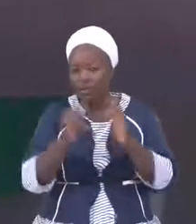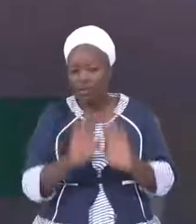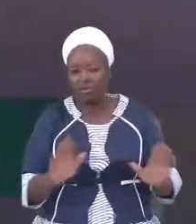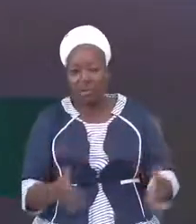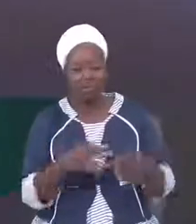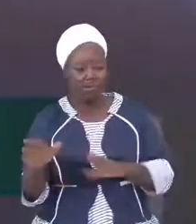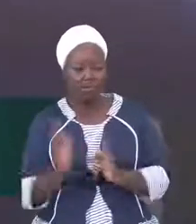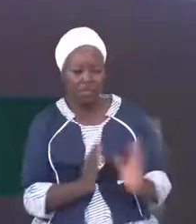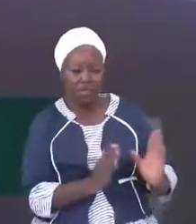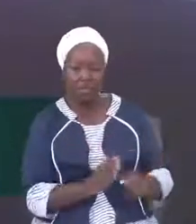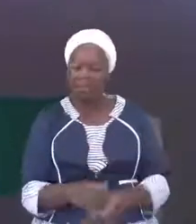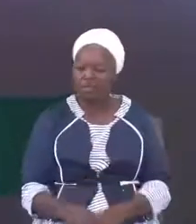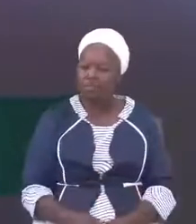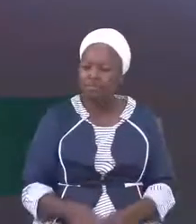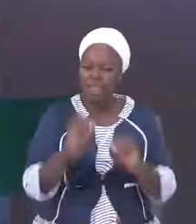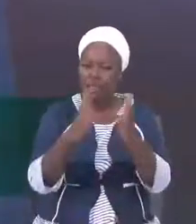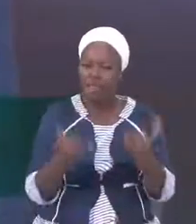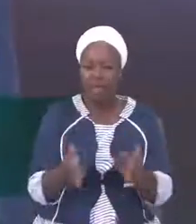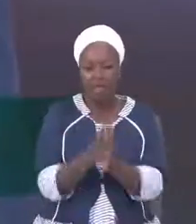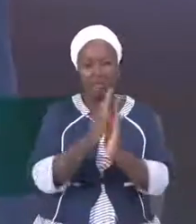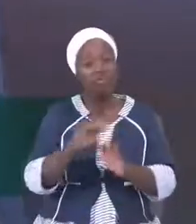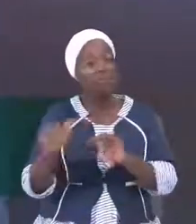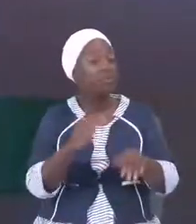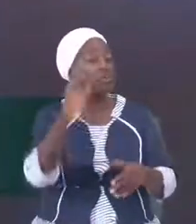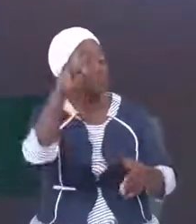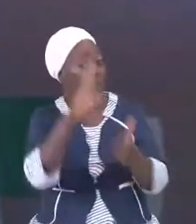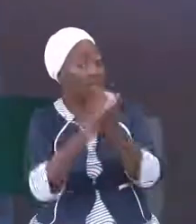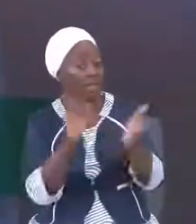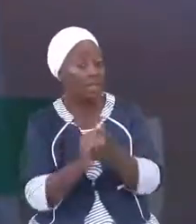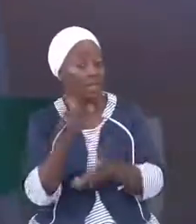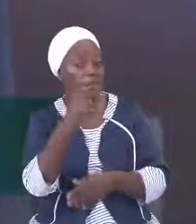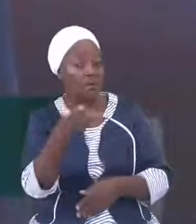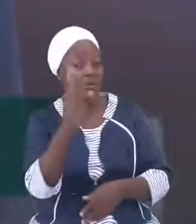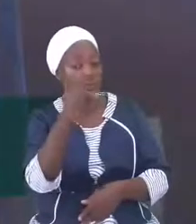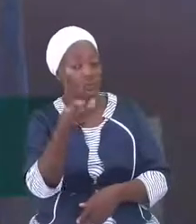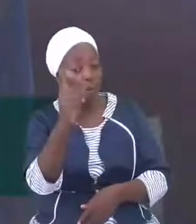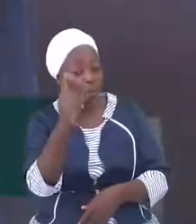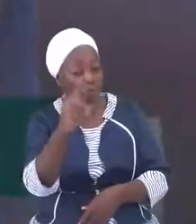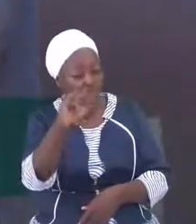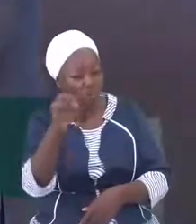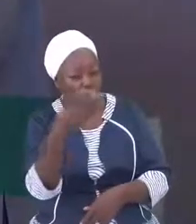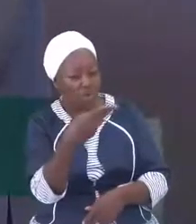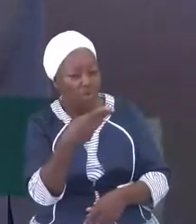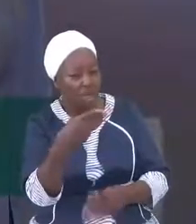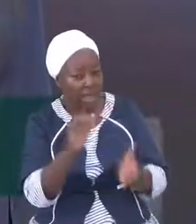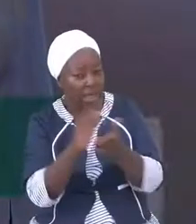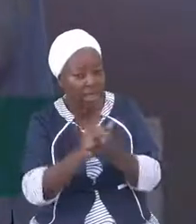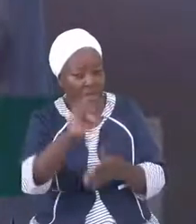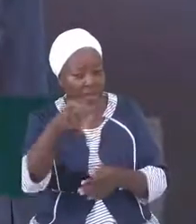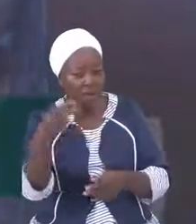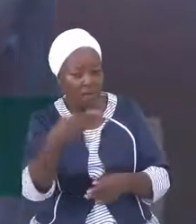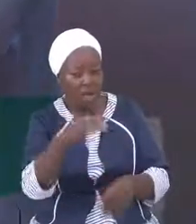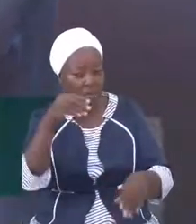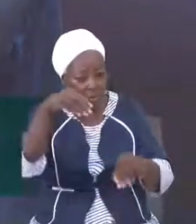Et les enfants s'apprêtaient, est-ce que vous croyez qu'il y avait un Jonas et que Jonas là